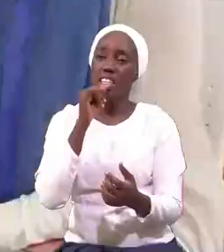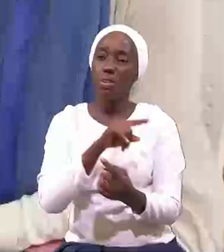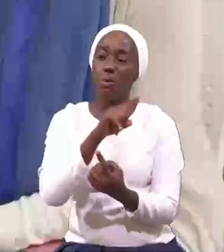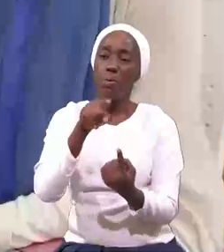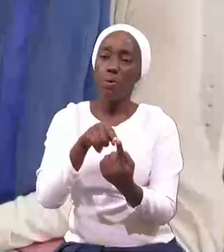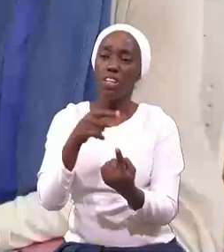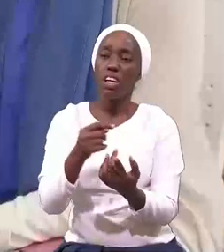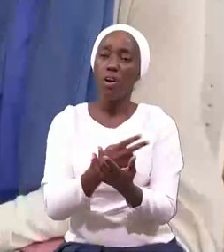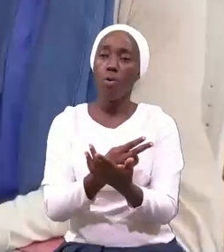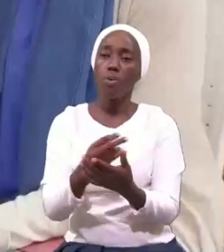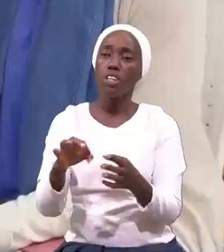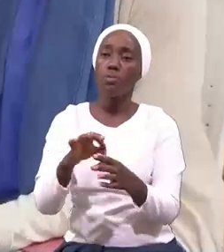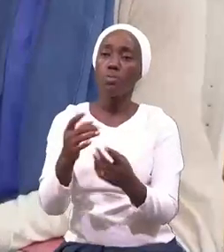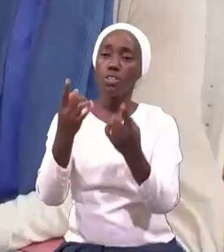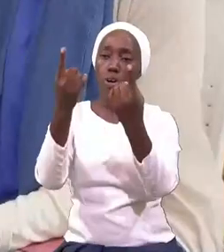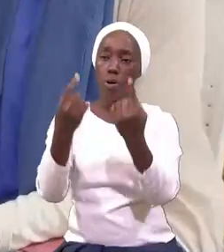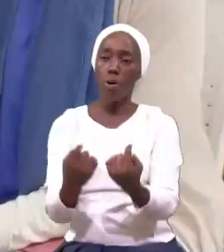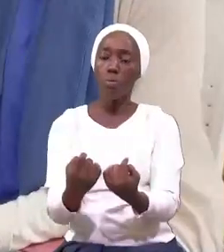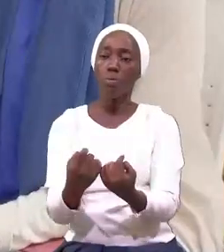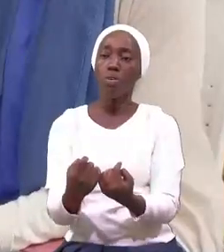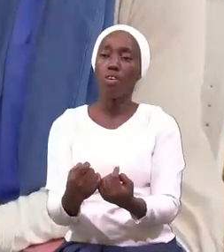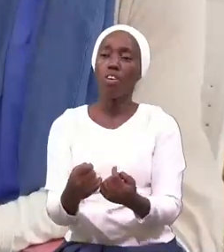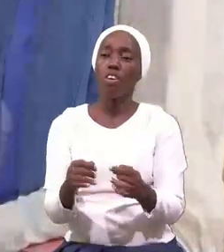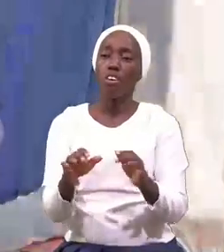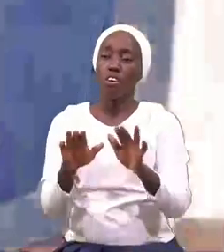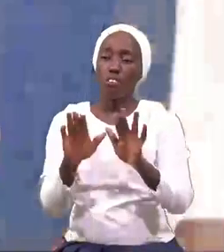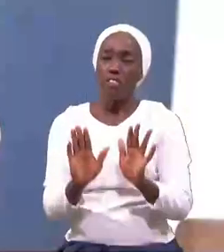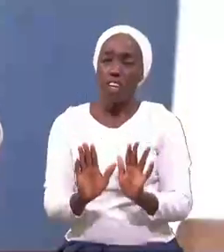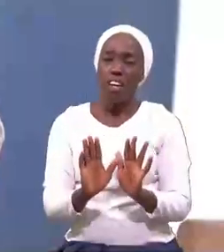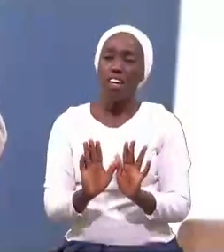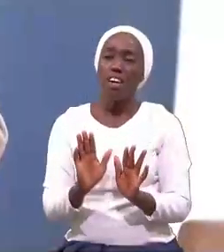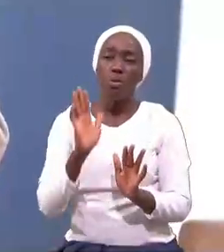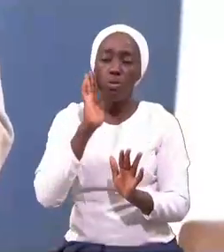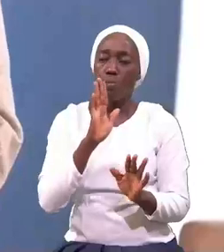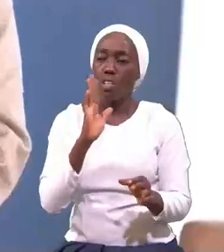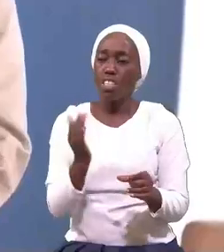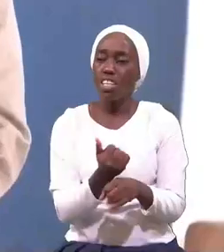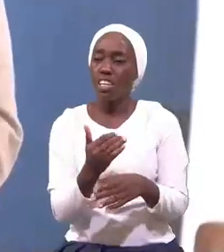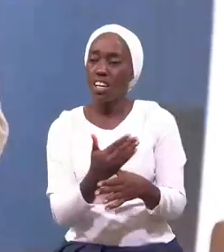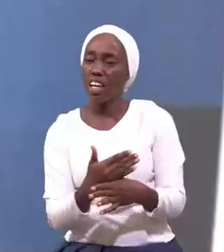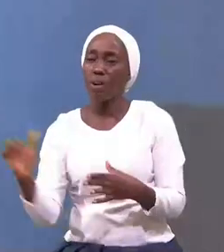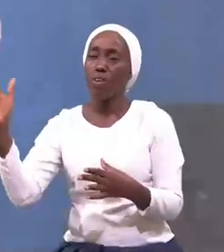Mais c'est quand le Saint-Esprit vient que la crainte sera ôtée de ta vie.